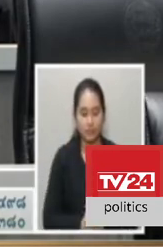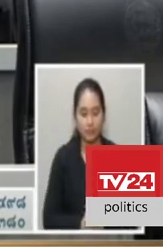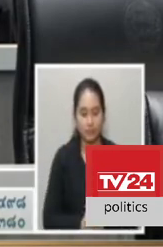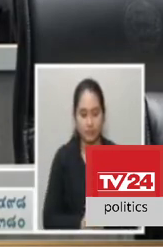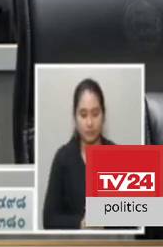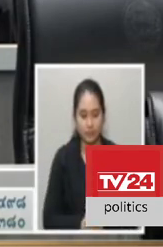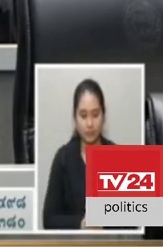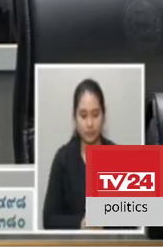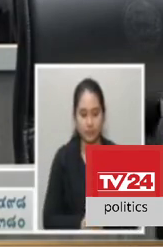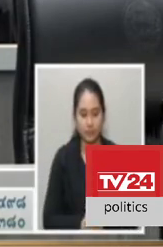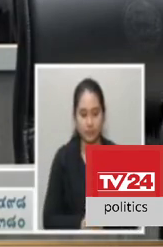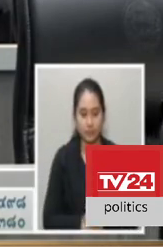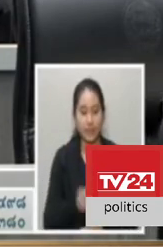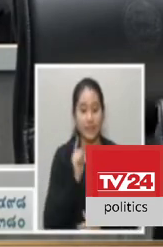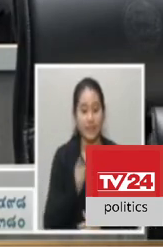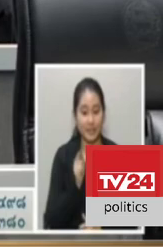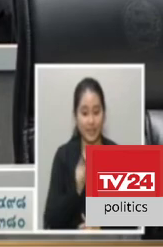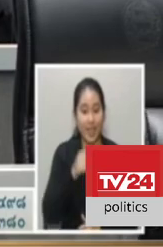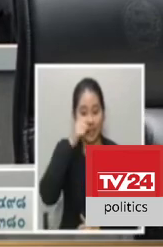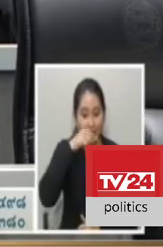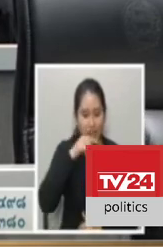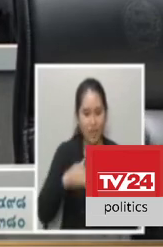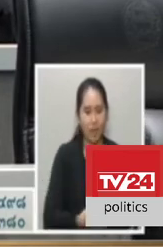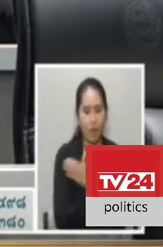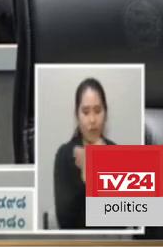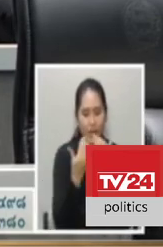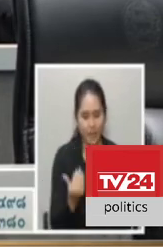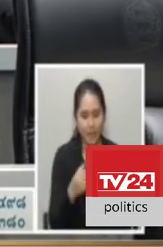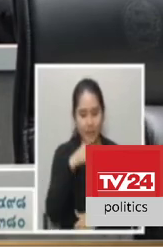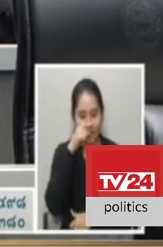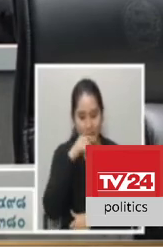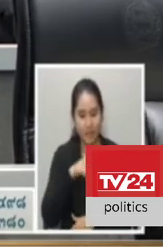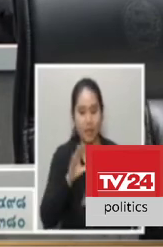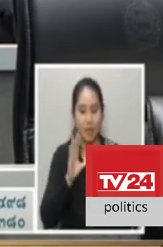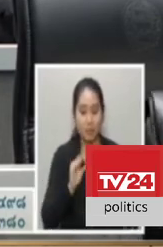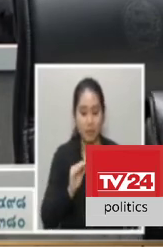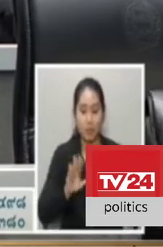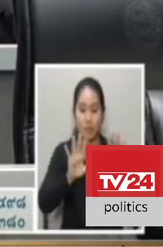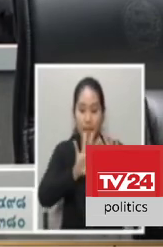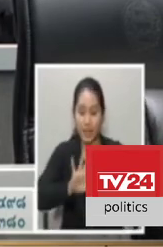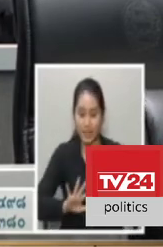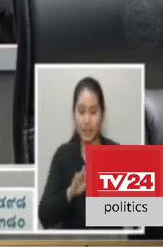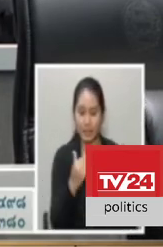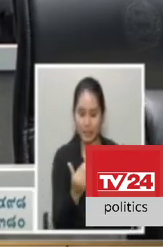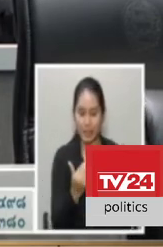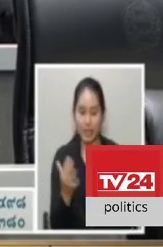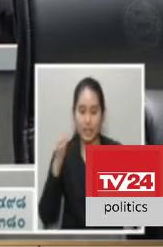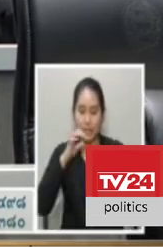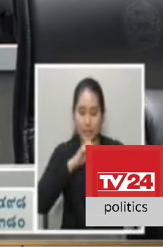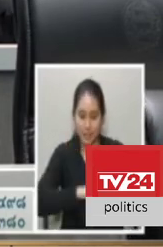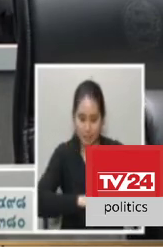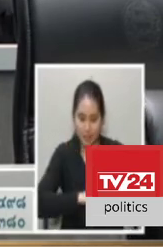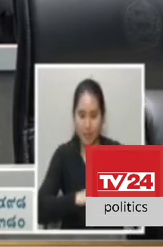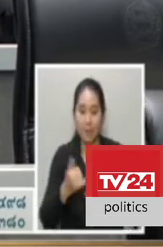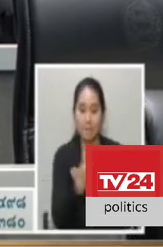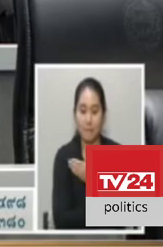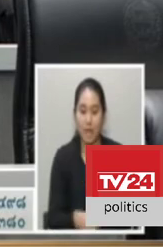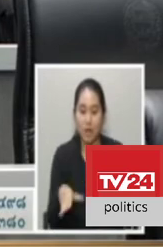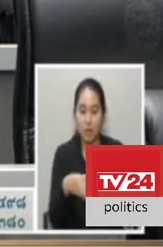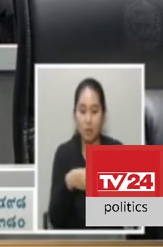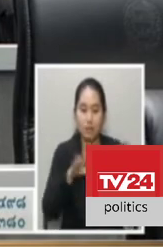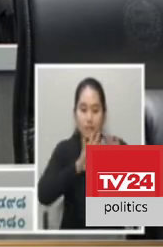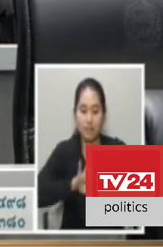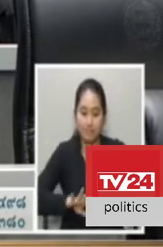งแท้จริงแล้วไทยน่าจะใช้โอกาสนี้นะคะในการประชุมสุดยอดอาเซียนครั้งนี้จับมือกันกับประเทศกลุ่มอาเซียน